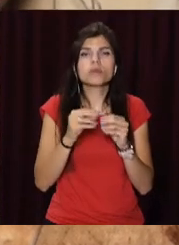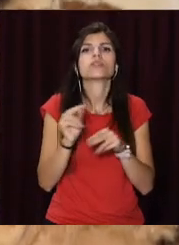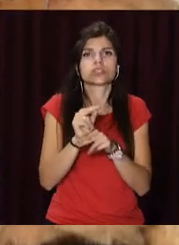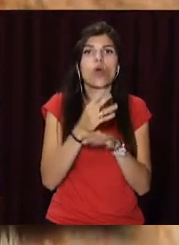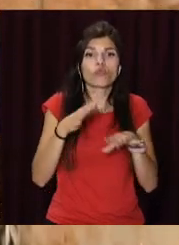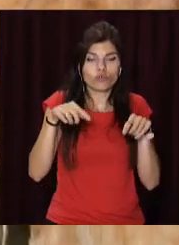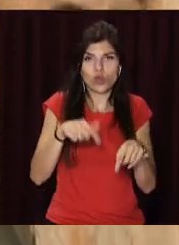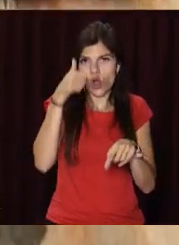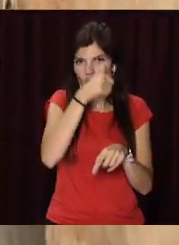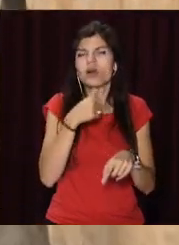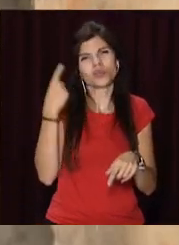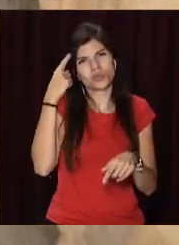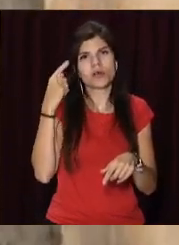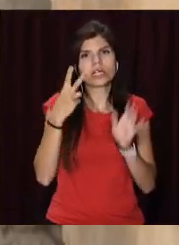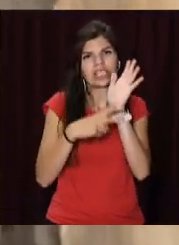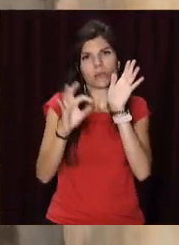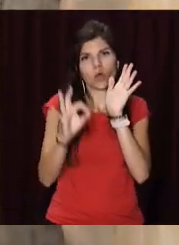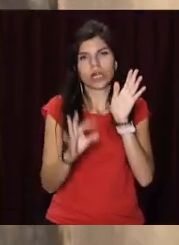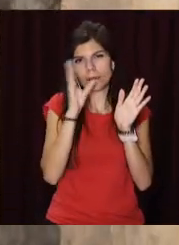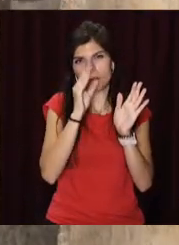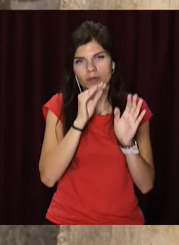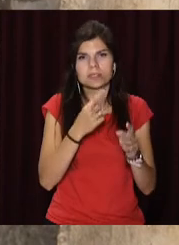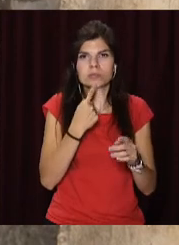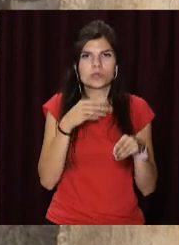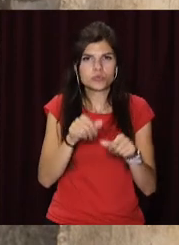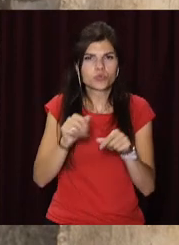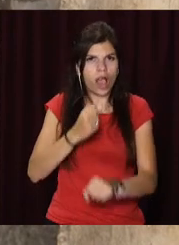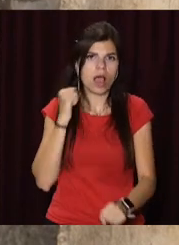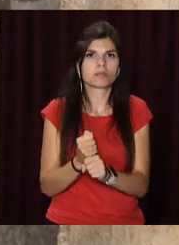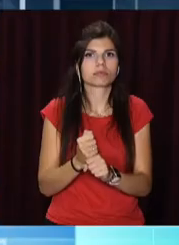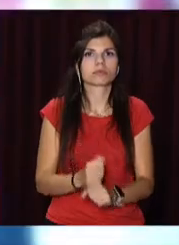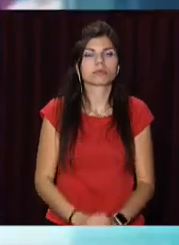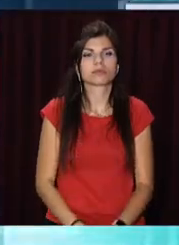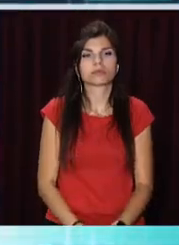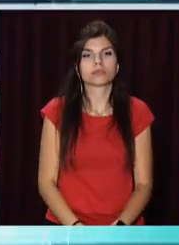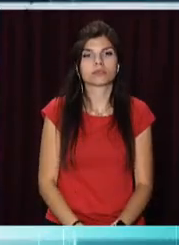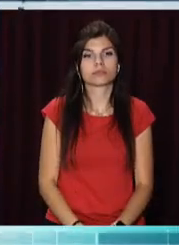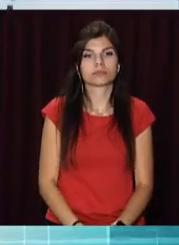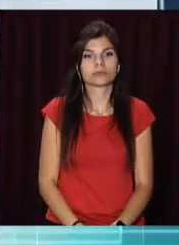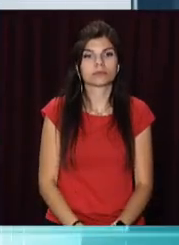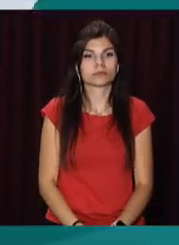вже цьогоріч. Галина Ізмайлова, Василь Самовар, Open News, телеканал «Відкритий».